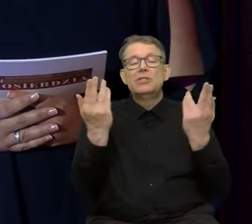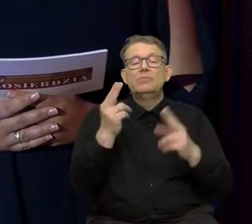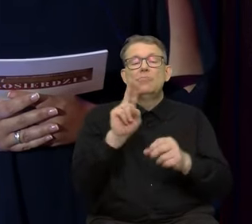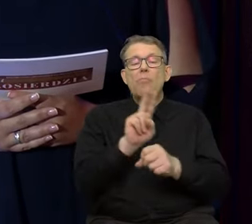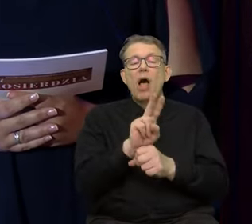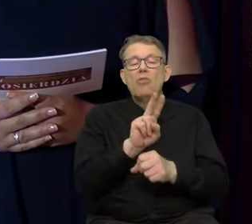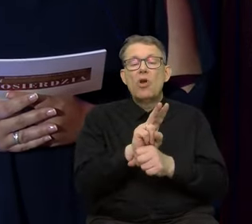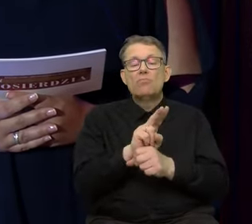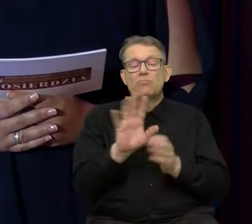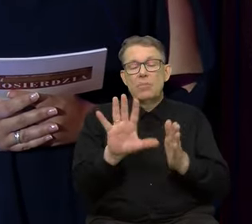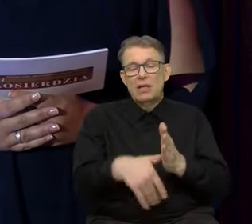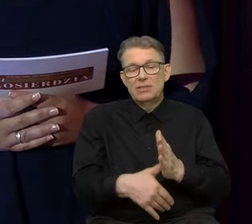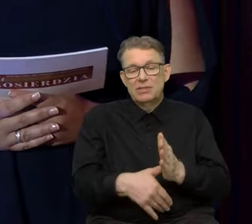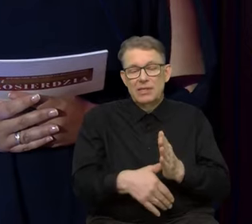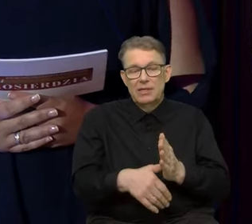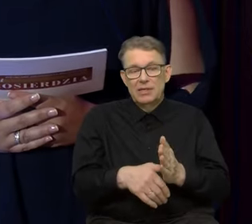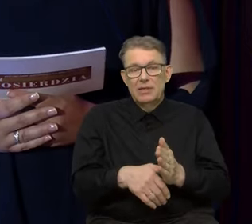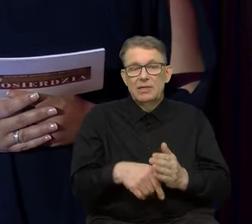patronalnych miasta.